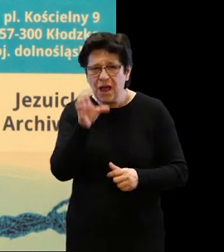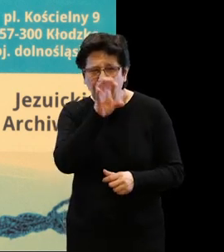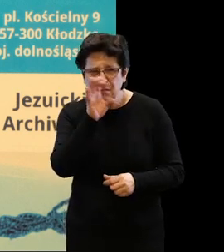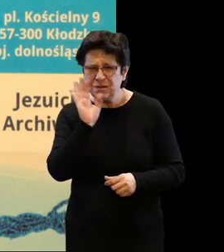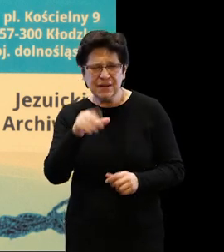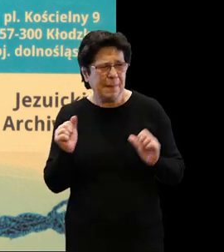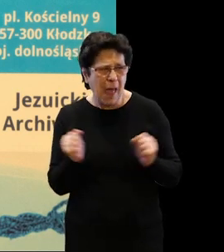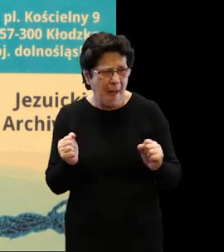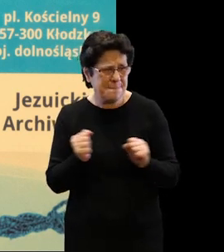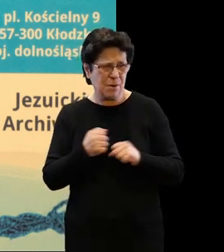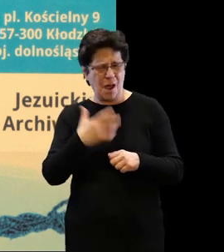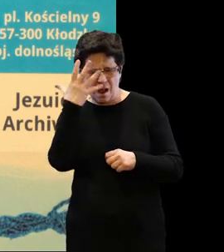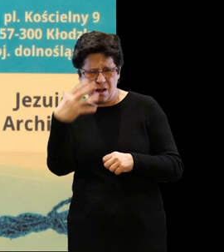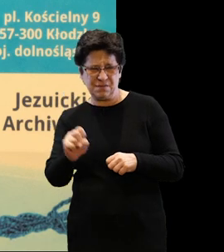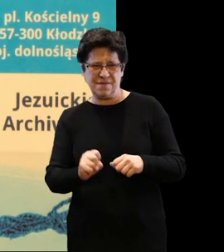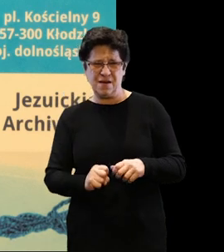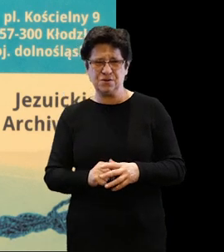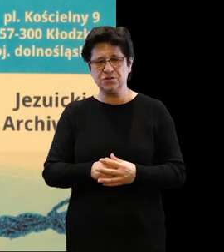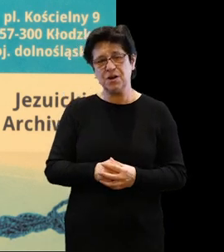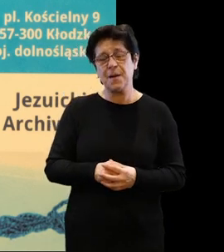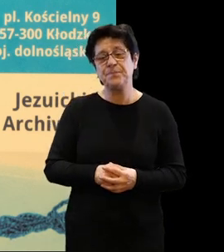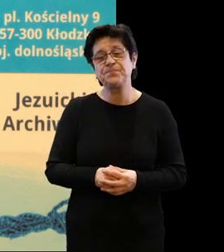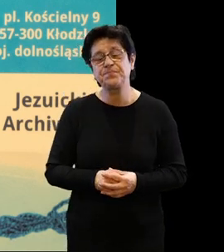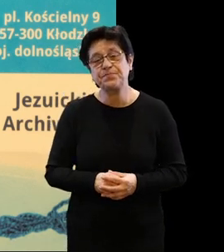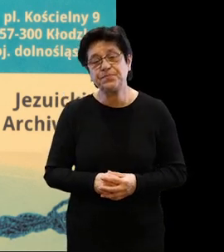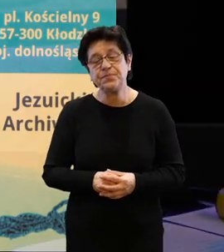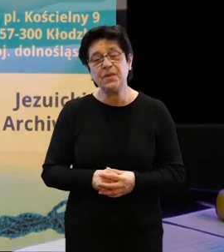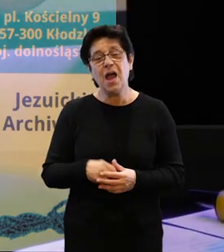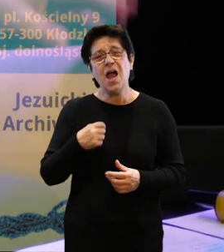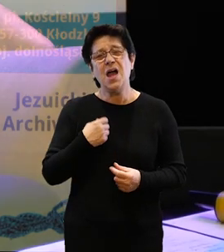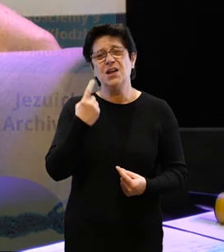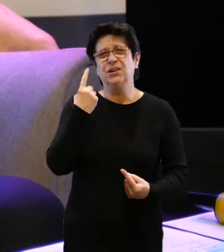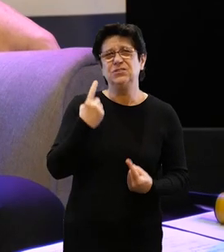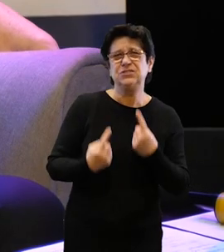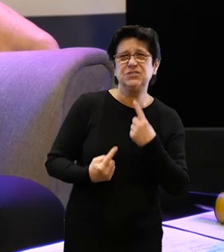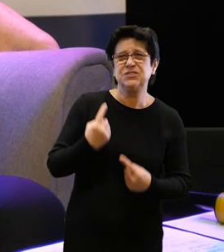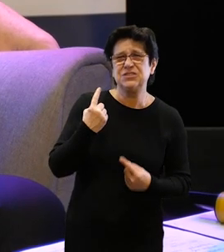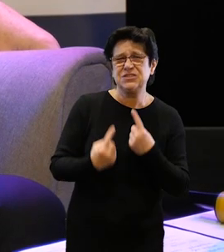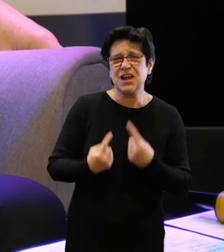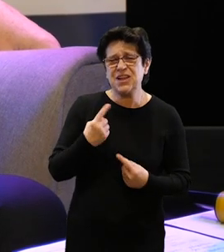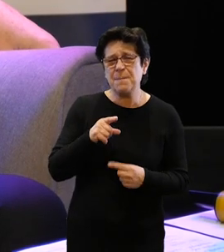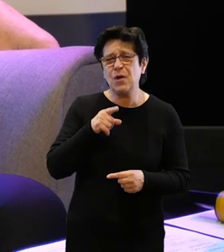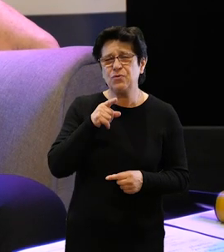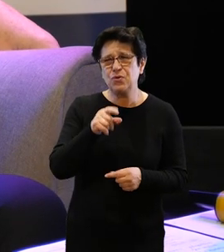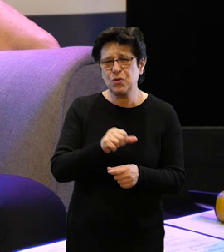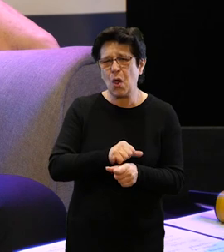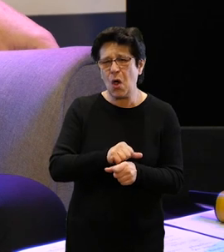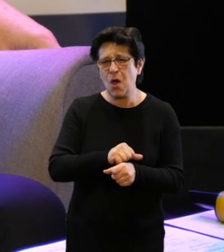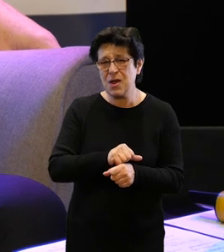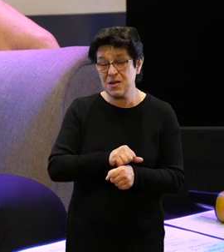mamy wyraźnie parafia rzymskokatolicka to prowadzi czasami nie wiem czy nie jest to tylko sposób na pozyskanie